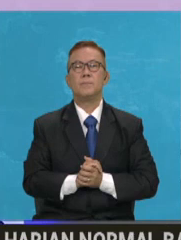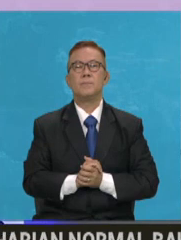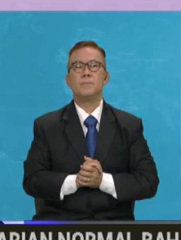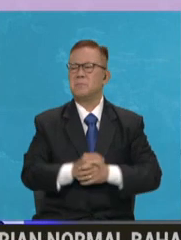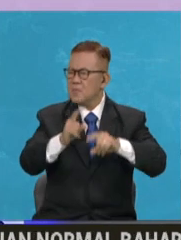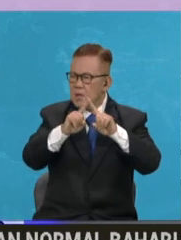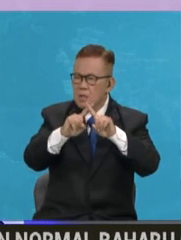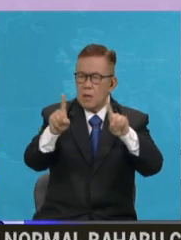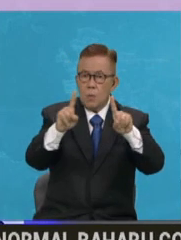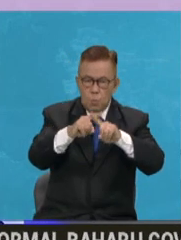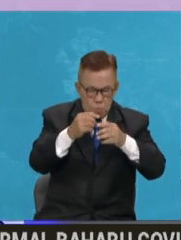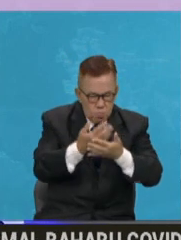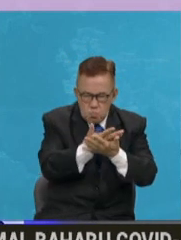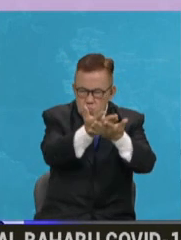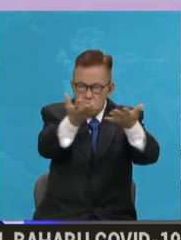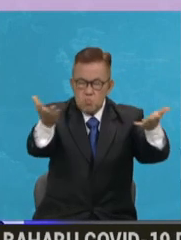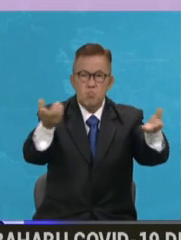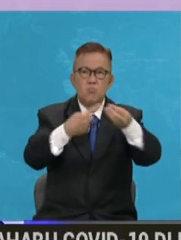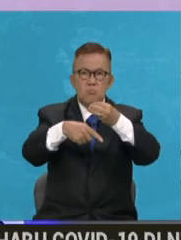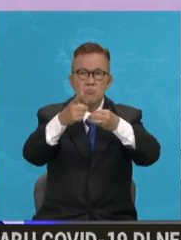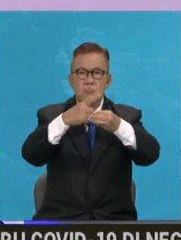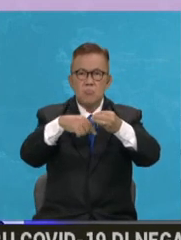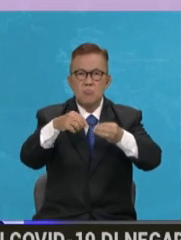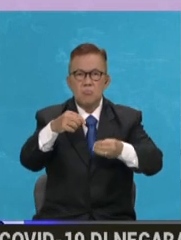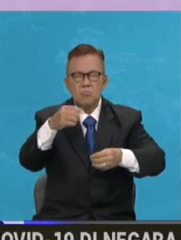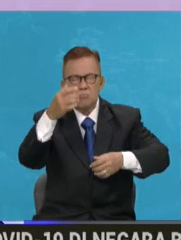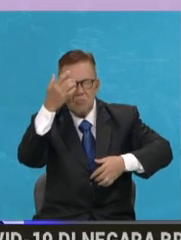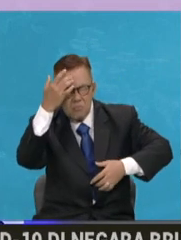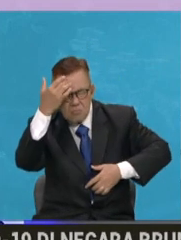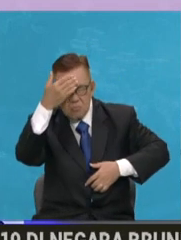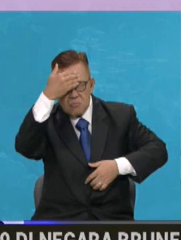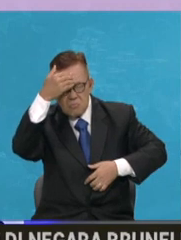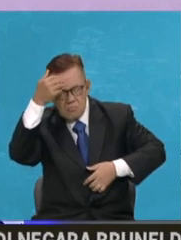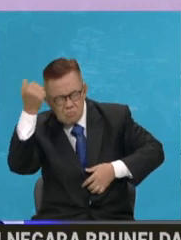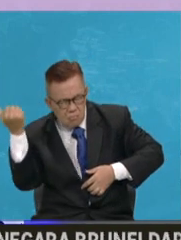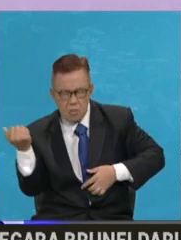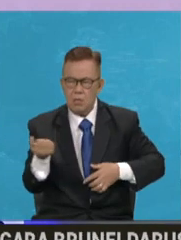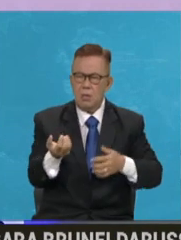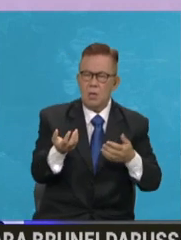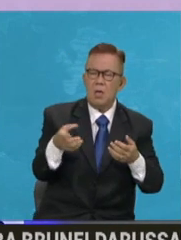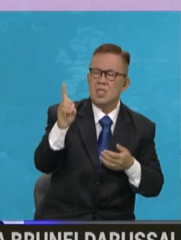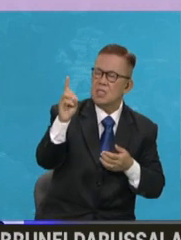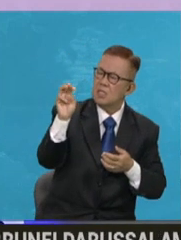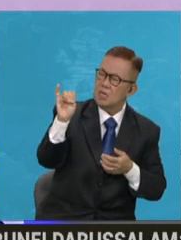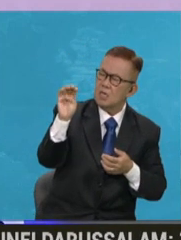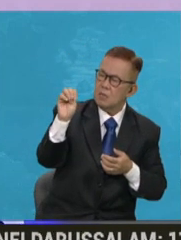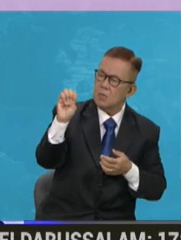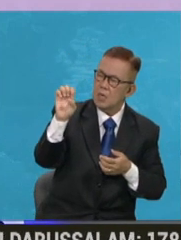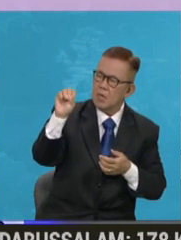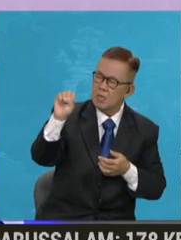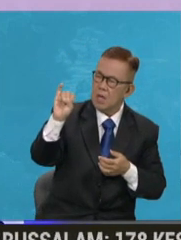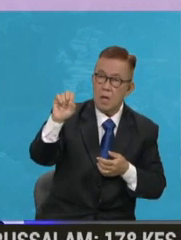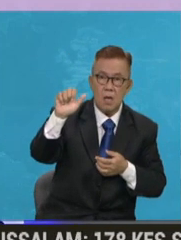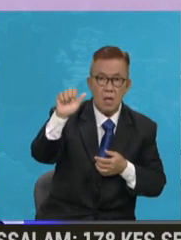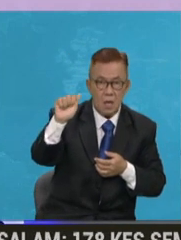berbagai maklumat penting mengenai dimensial seperti Factor resiko gejala atau tanda amaran dan